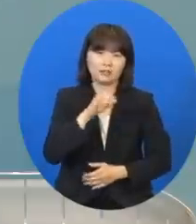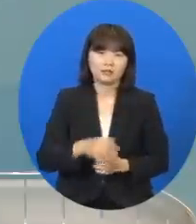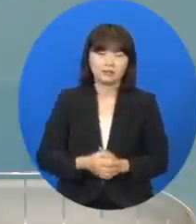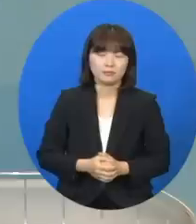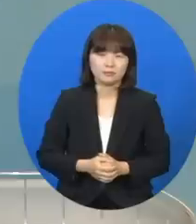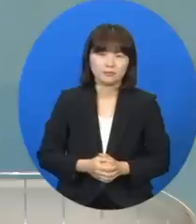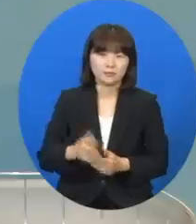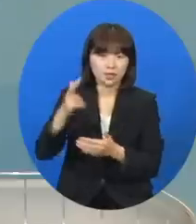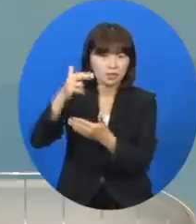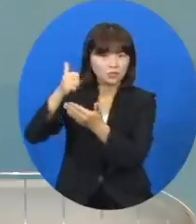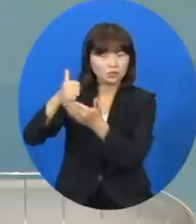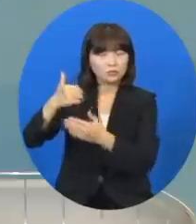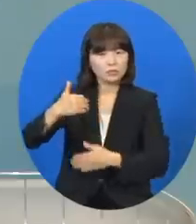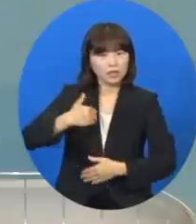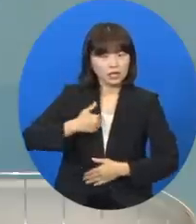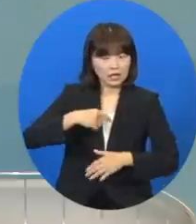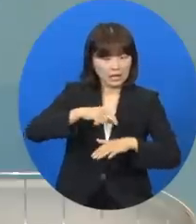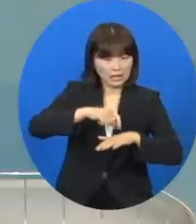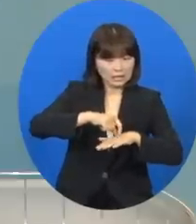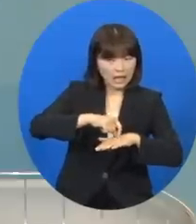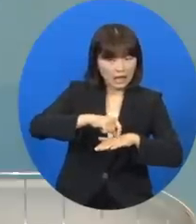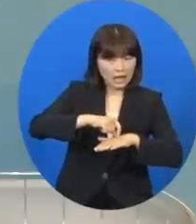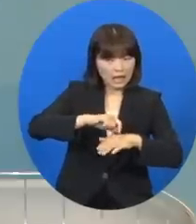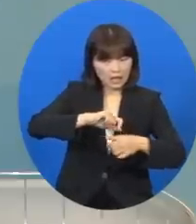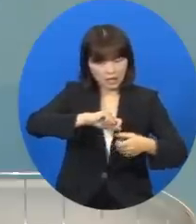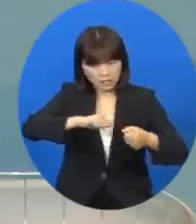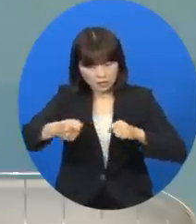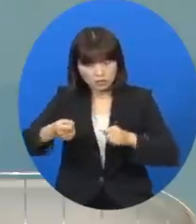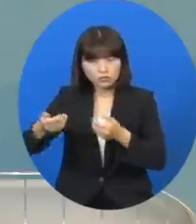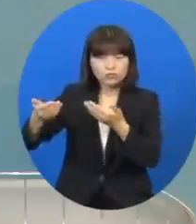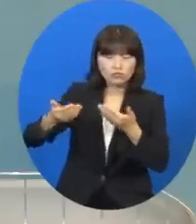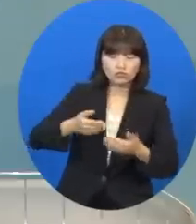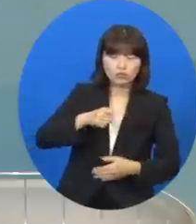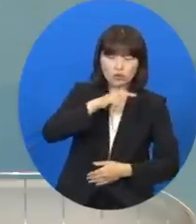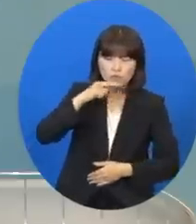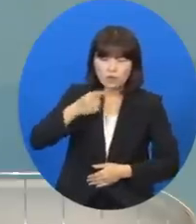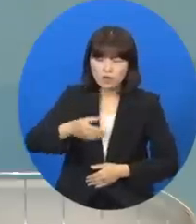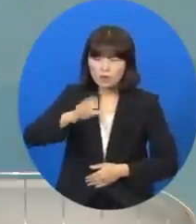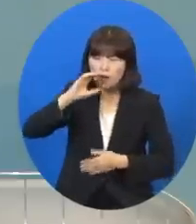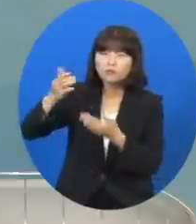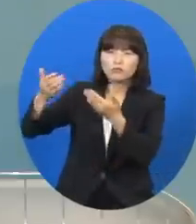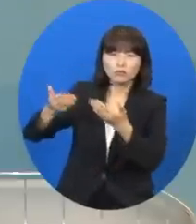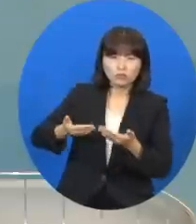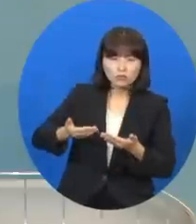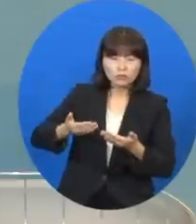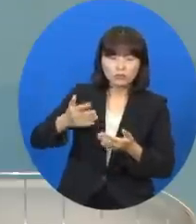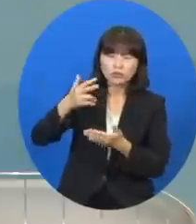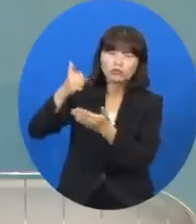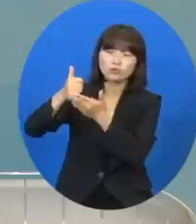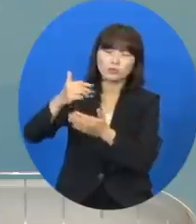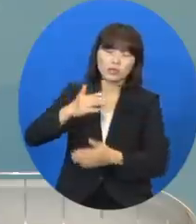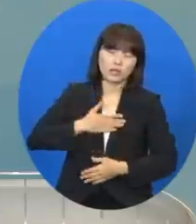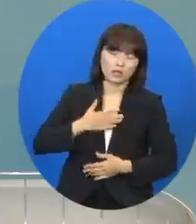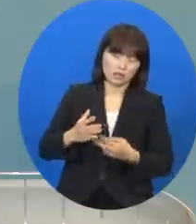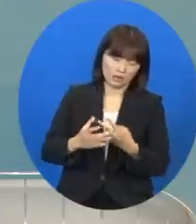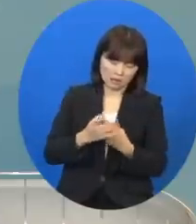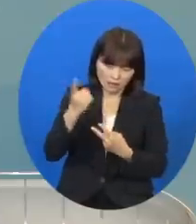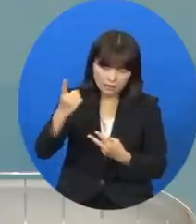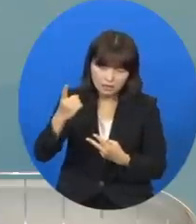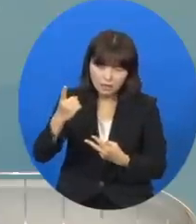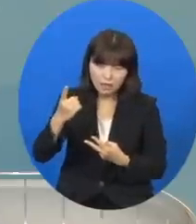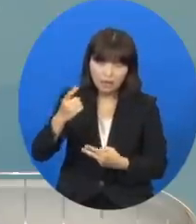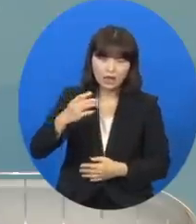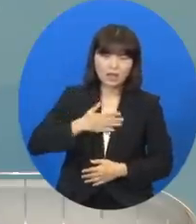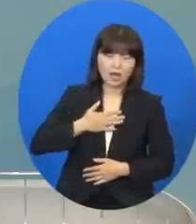주님은 나에게 살을 찢어주시고 피를 마시게 하시면서 주님과 내가 하나다. 절대 안 버린다.